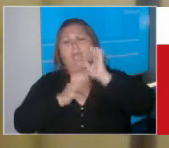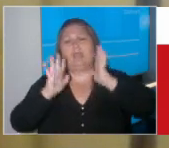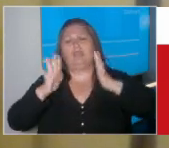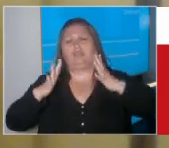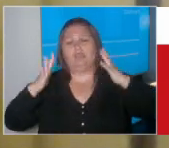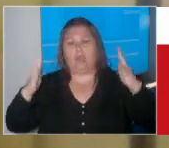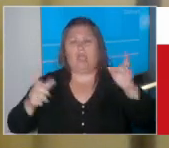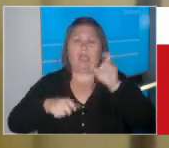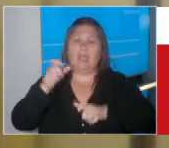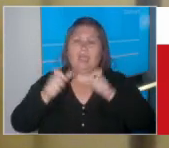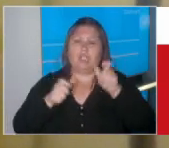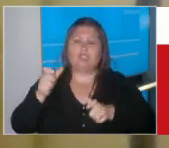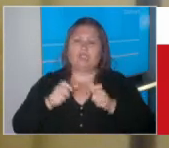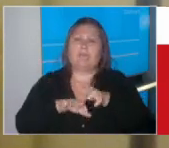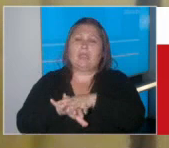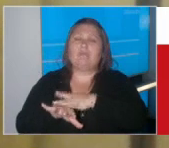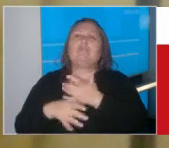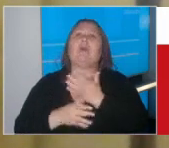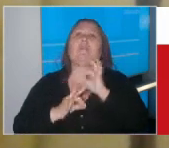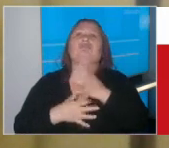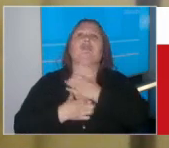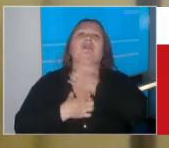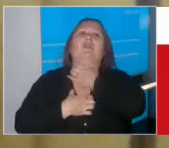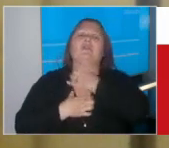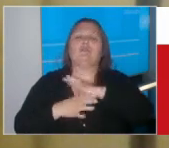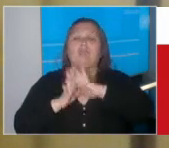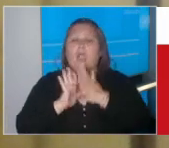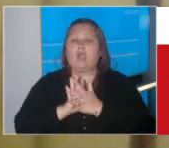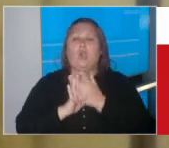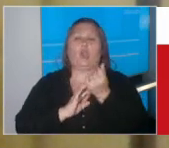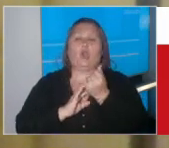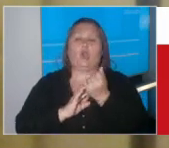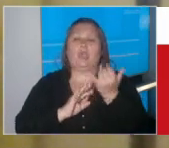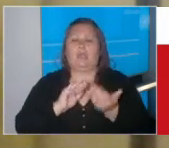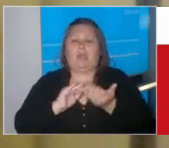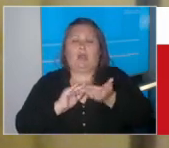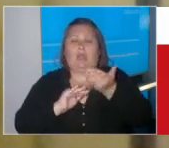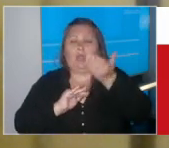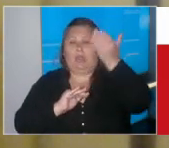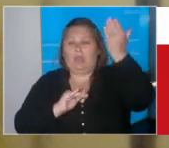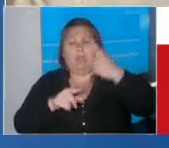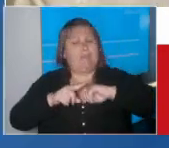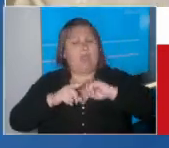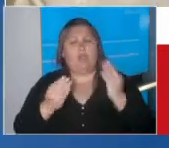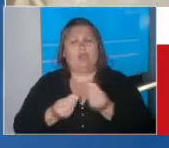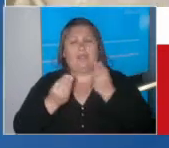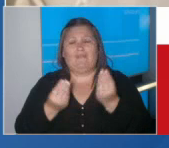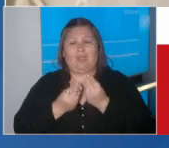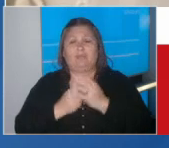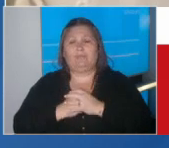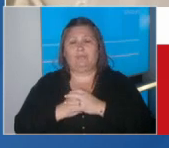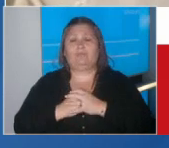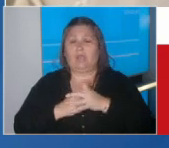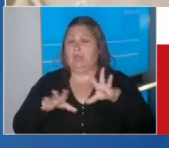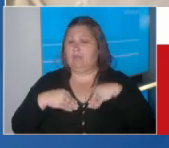גדולה. אנשים מרגישים שהם נחנקים, שהכל עולה בכל פרמטר, וכבר אי אפשר לדחוף את נתניהו. הכל עולה בכל פרמטר,